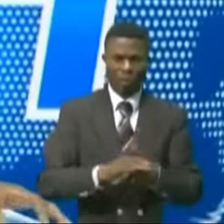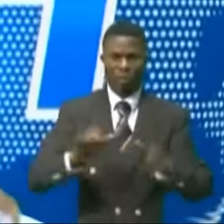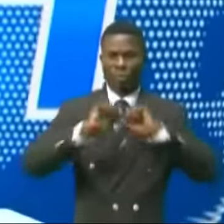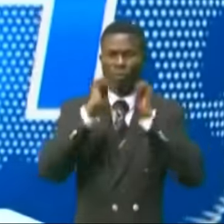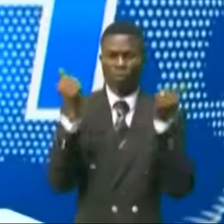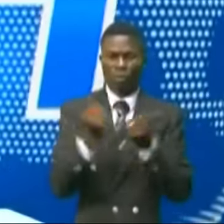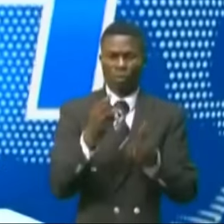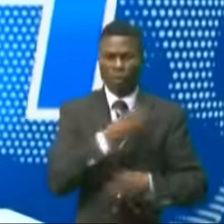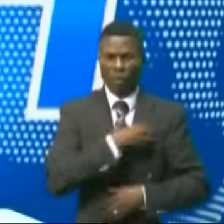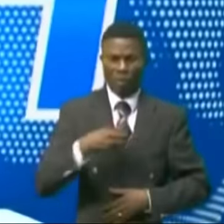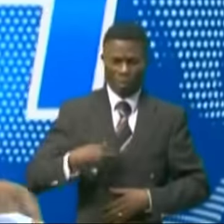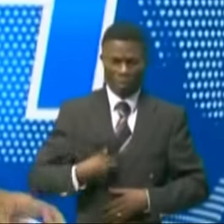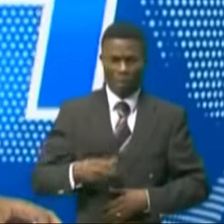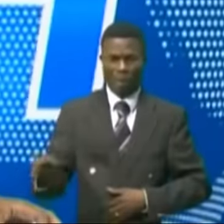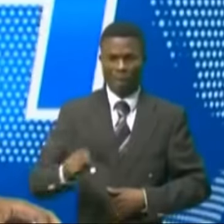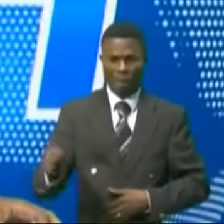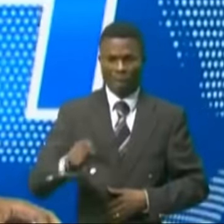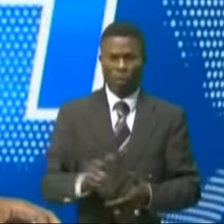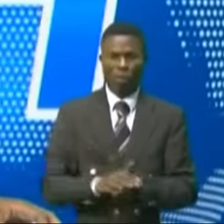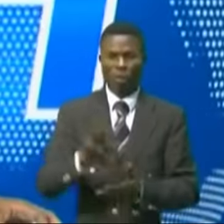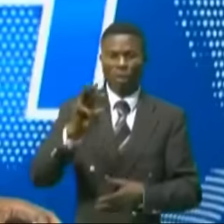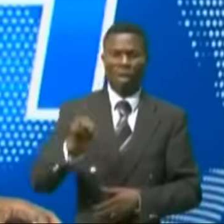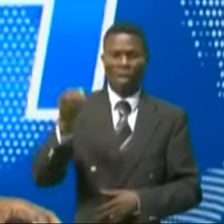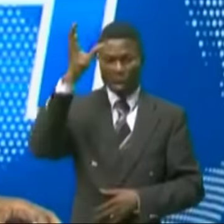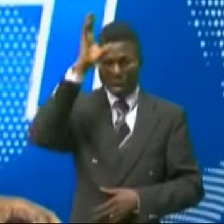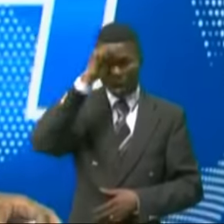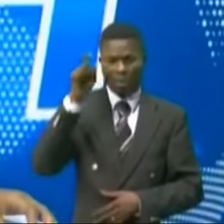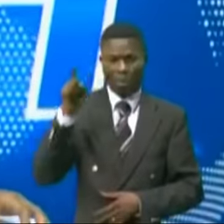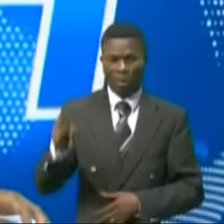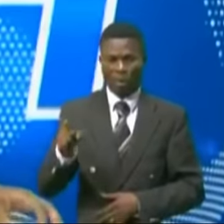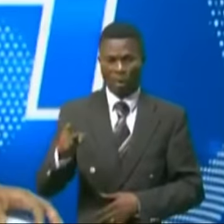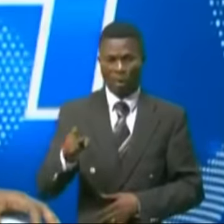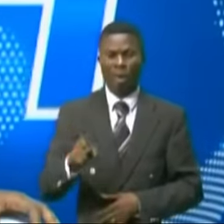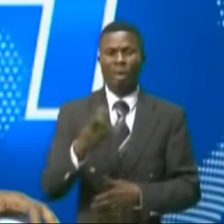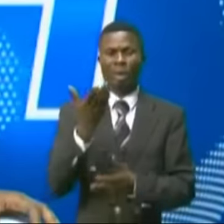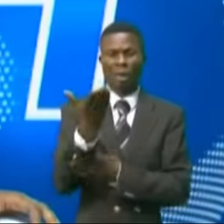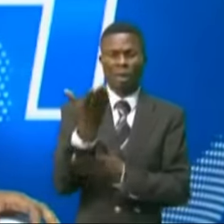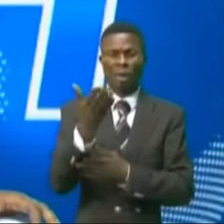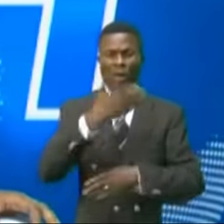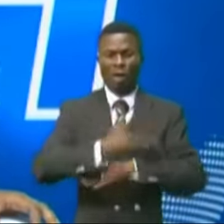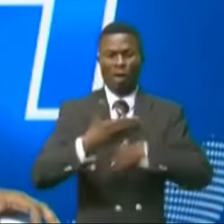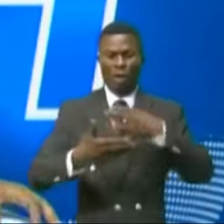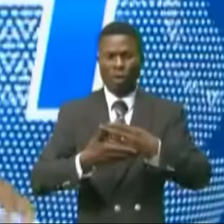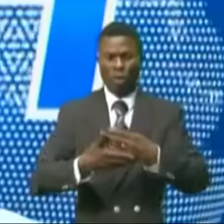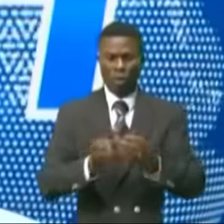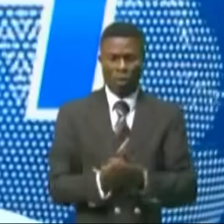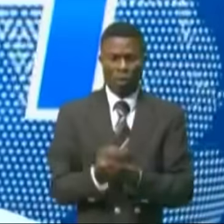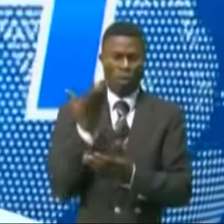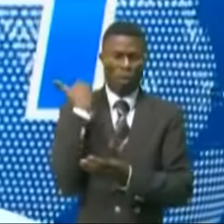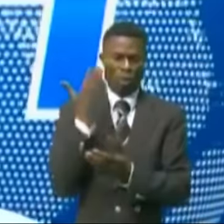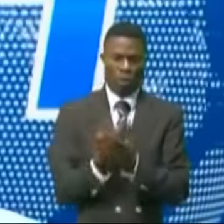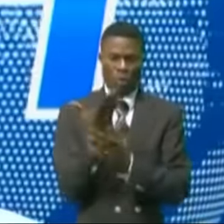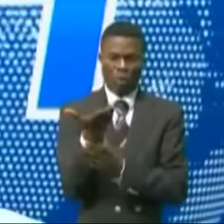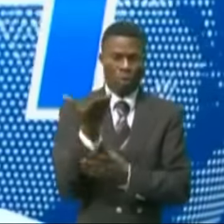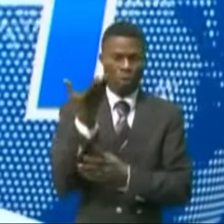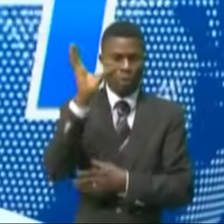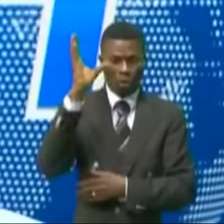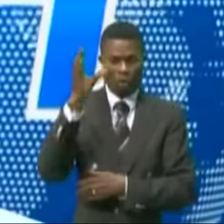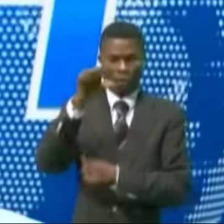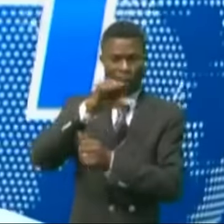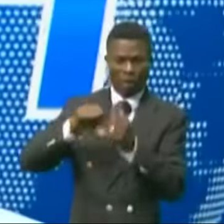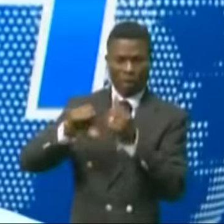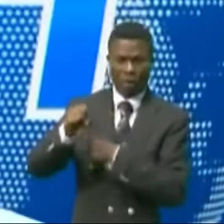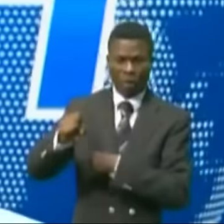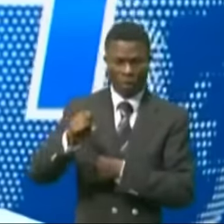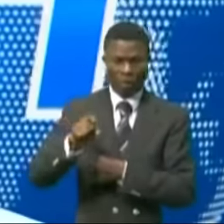L'association des mamans du territoire des Massimanimba et Babakala et Angolo ont lancé la construction de sources d'eau dans quelques villages du territoire